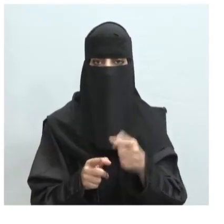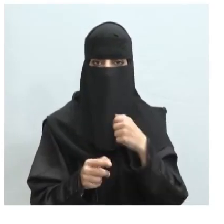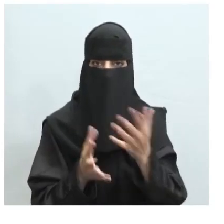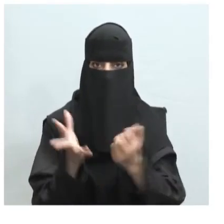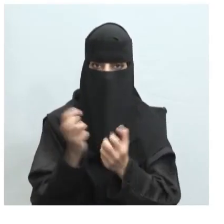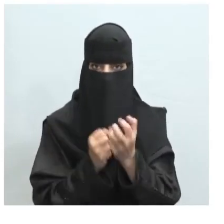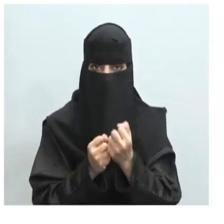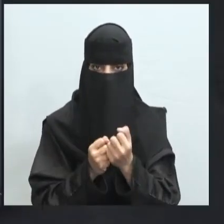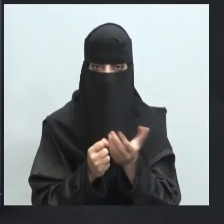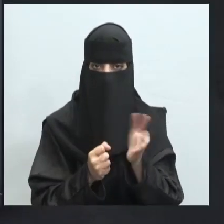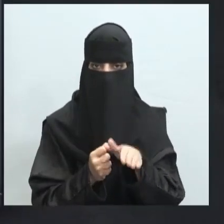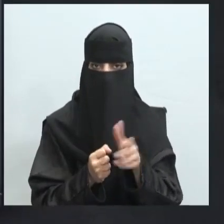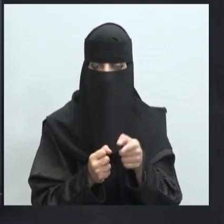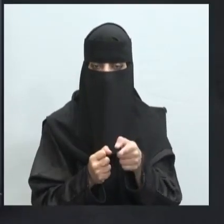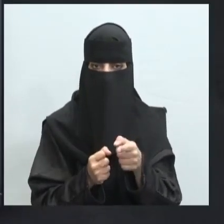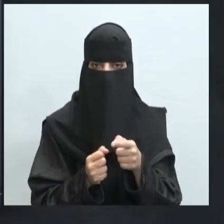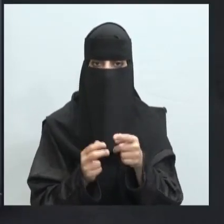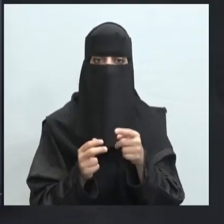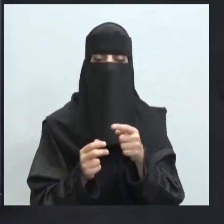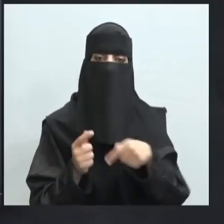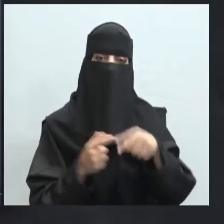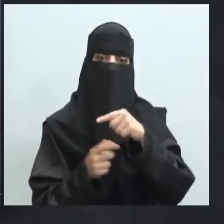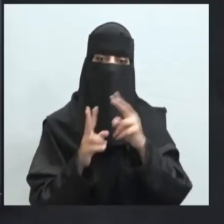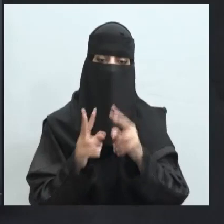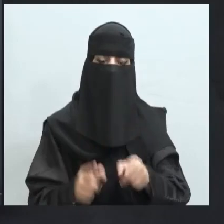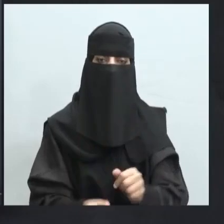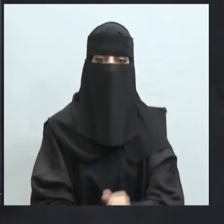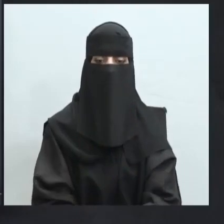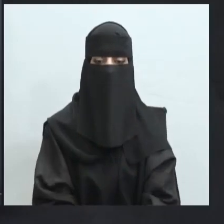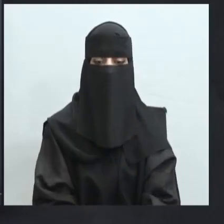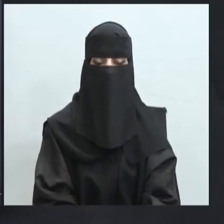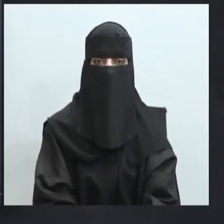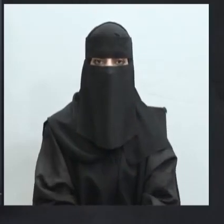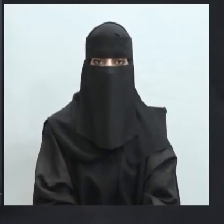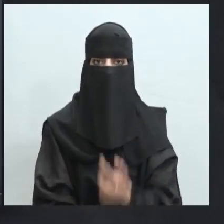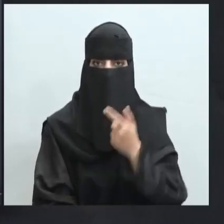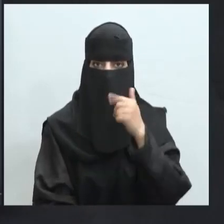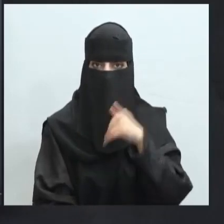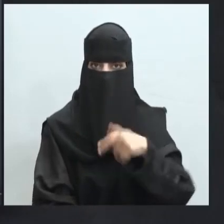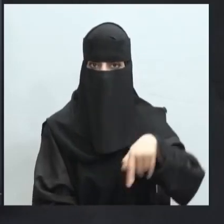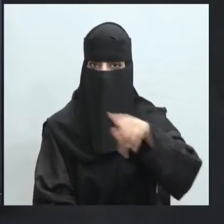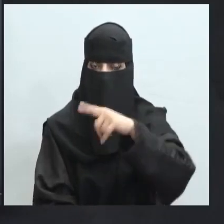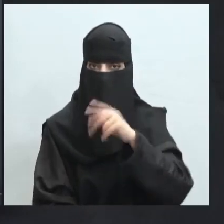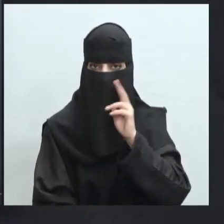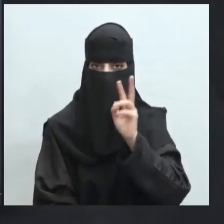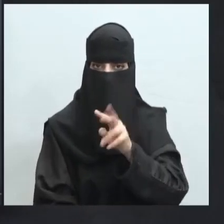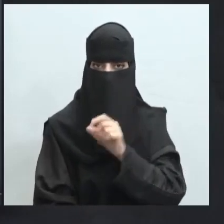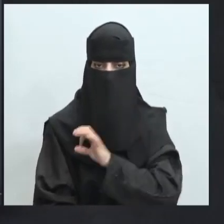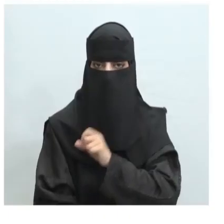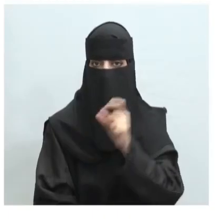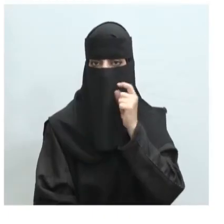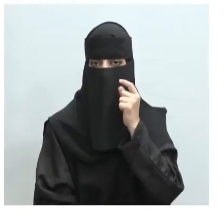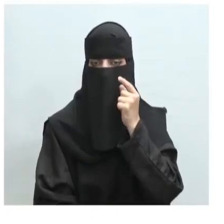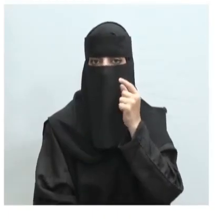نحصل بذلك على هذه الدائره الكهربائيه اذا اريد منك عزيزي الطالب وعزيزي الطالبه ان